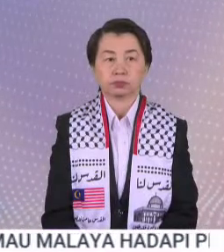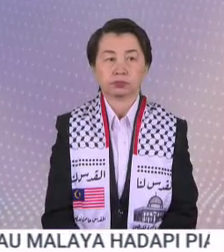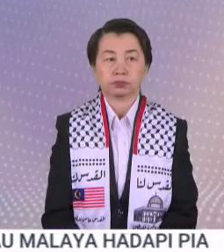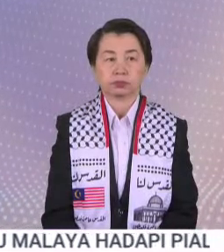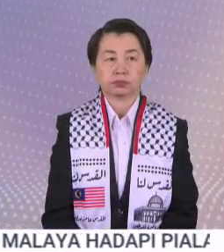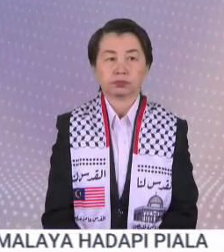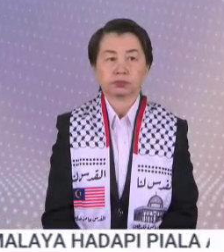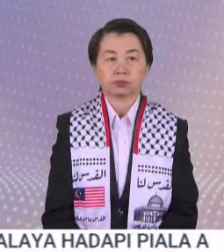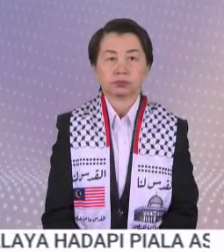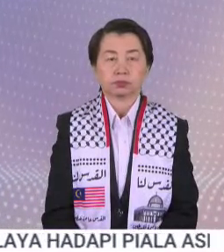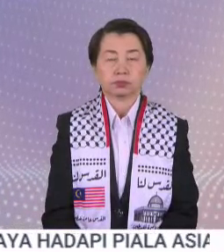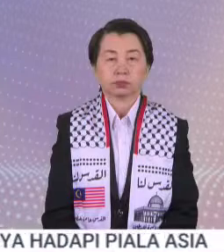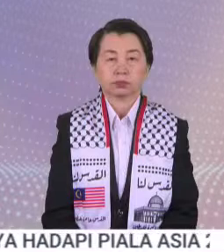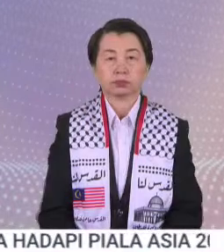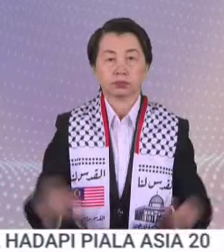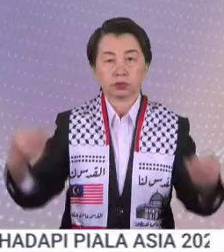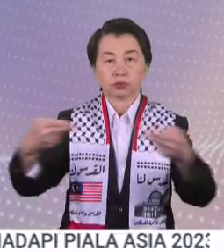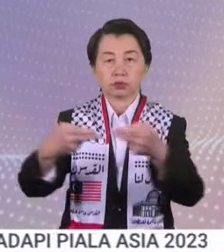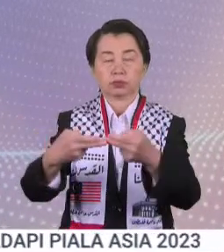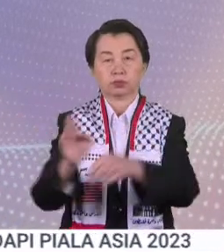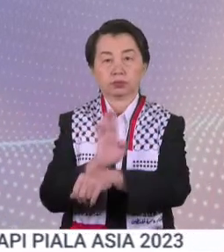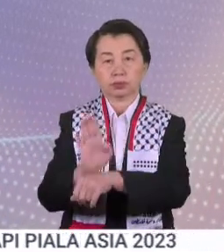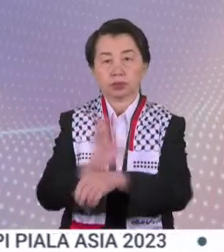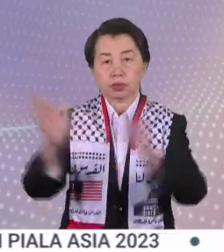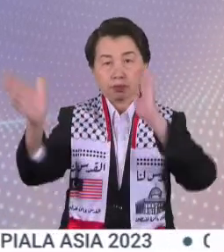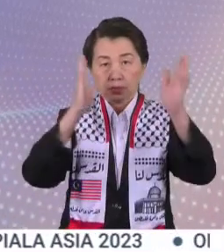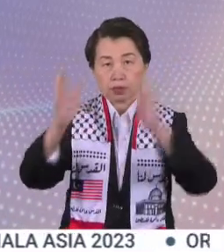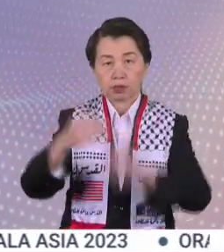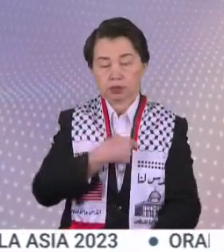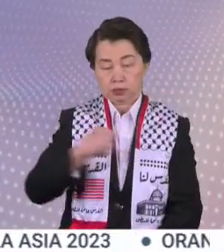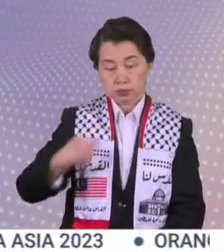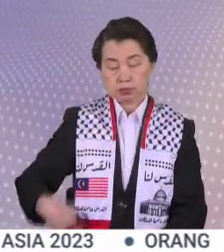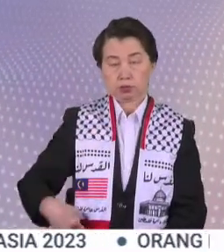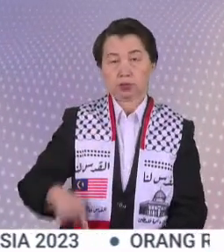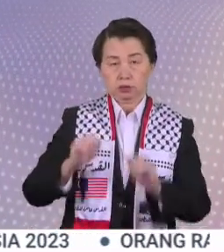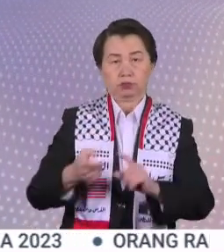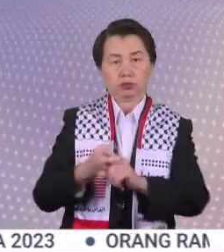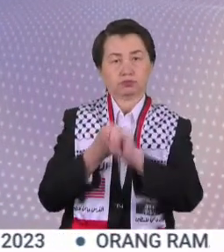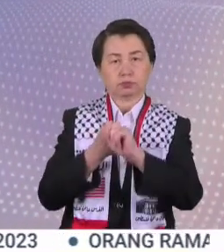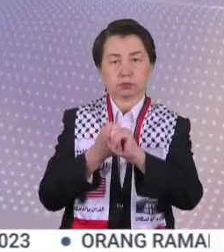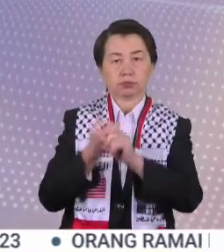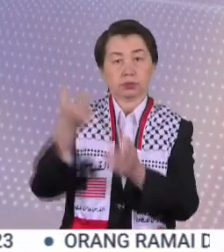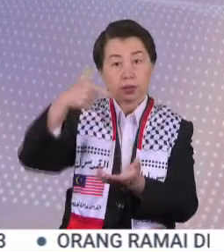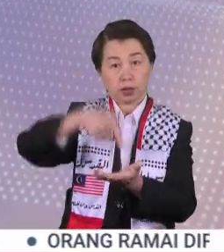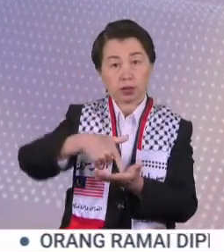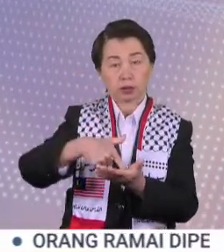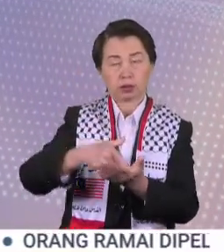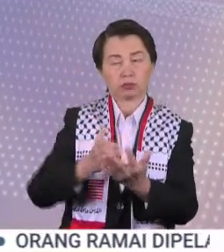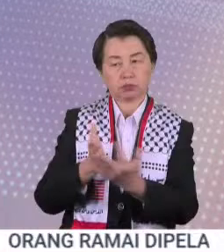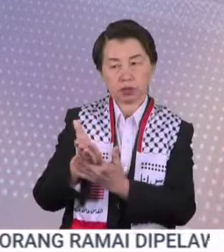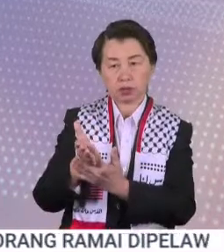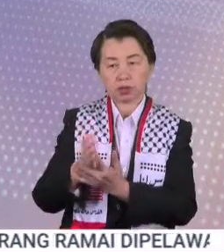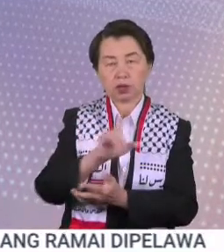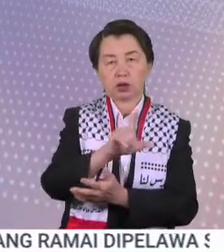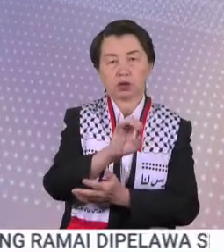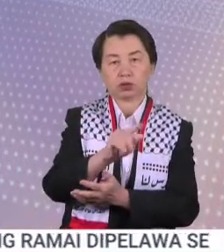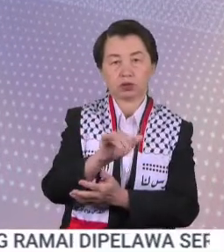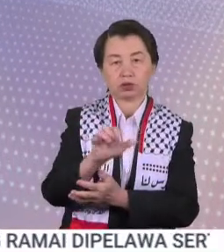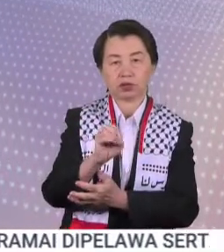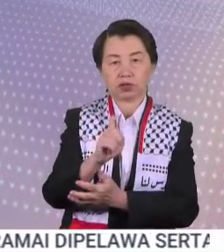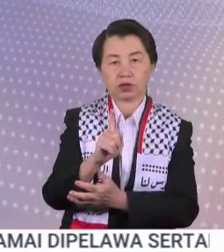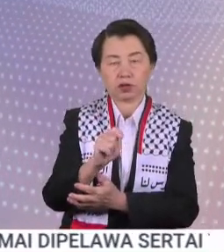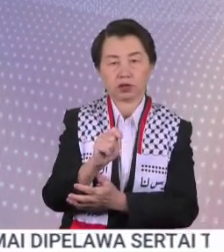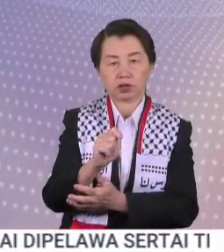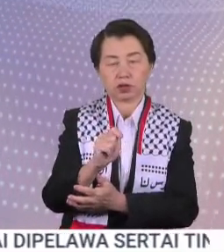Masih bersama berita perdana. Hubungan dagangan Malaysia dan China mampu dieratkan lagi menerusi rangkaian logistik lebih